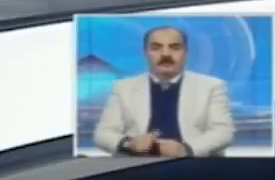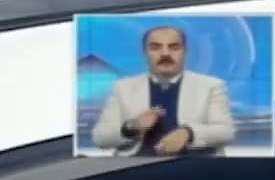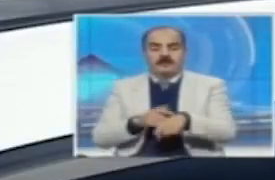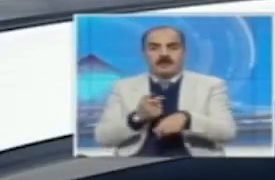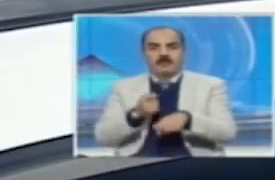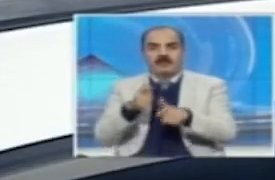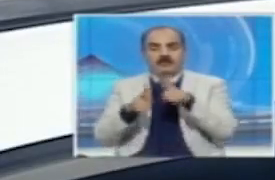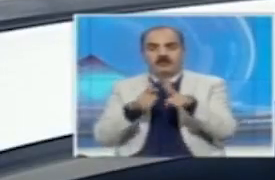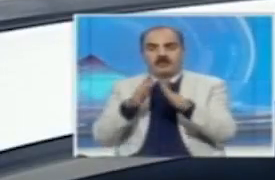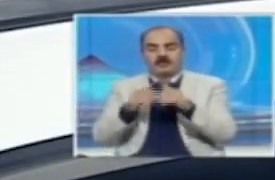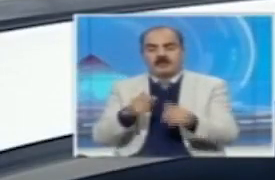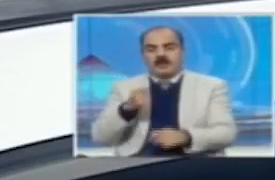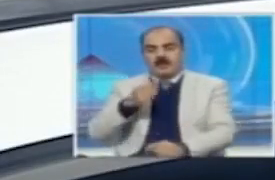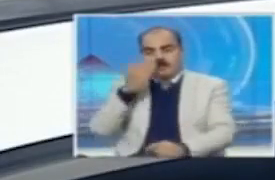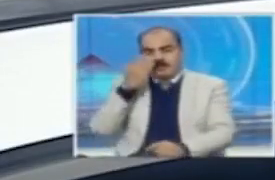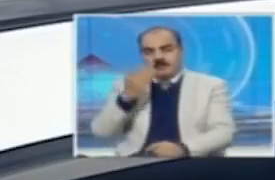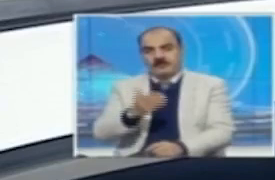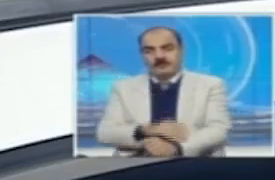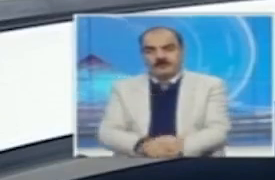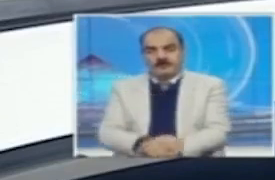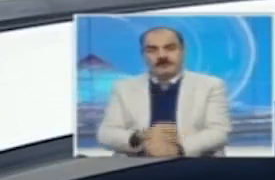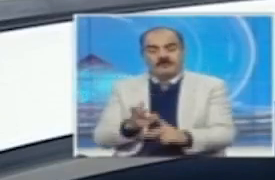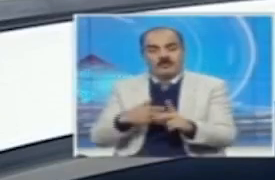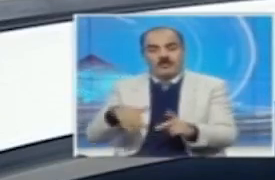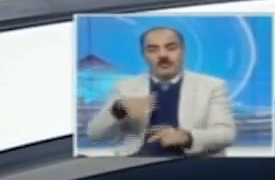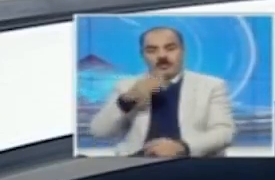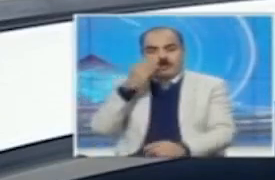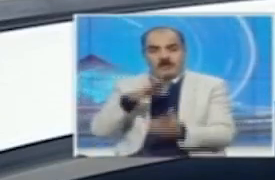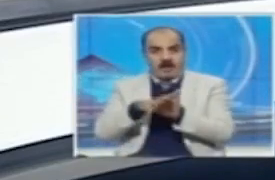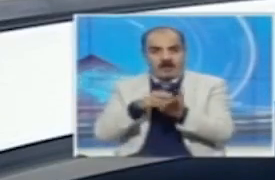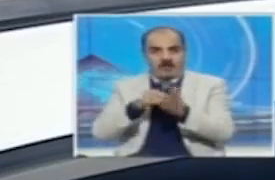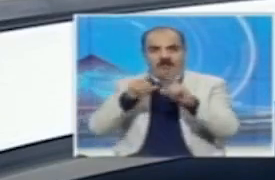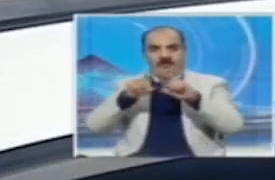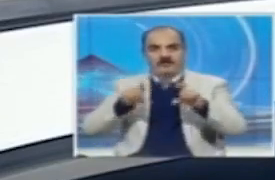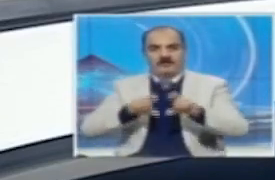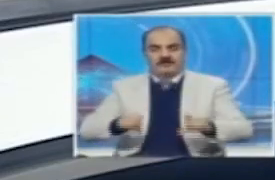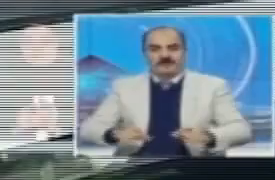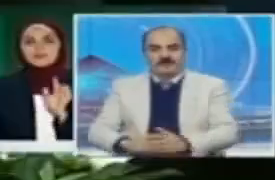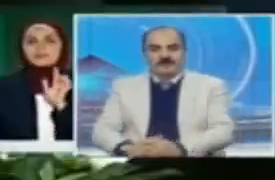الخامسة من التلفزيون المصري. أهلا بكم. أهلا بحضراتكم ونستهل النشرة بالعناوين.